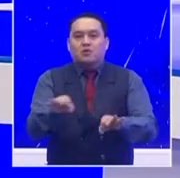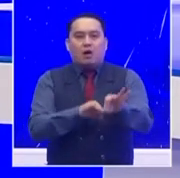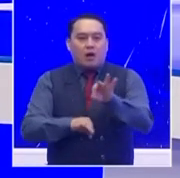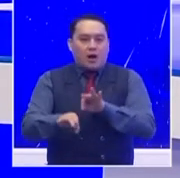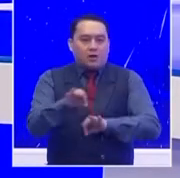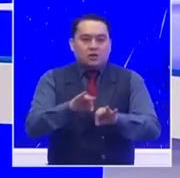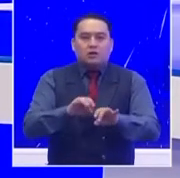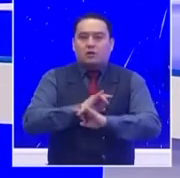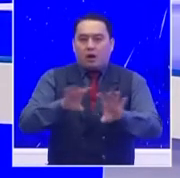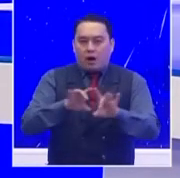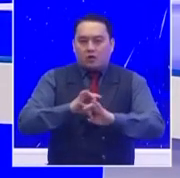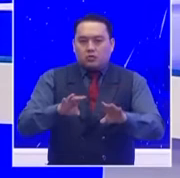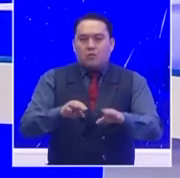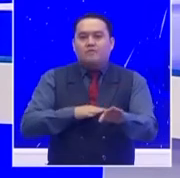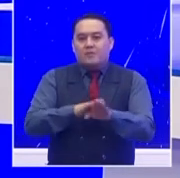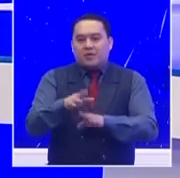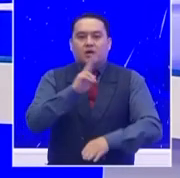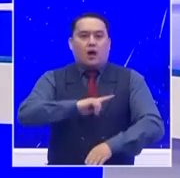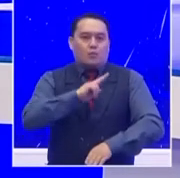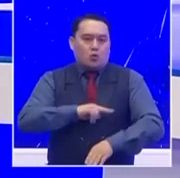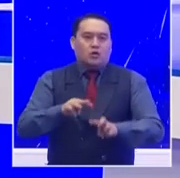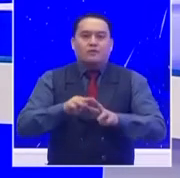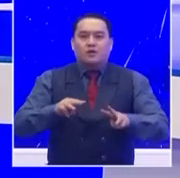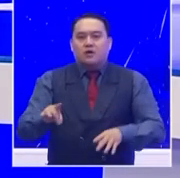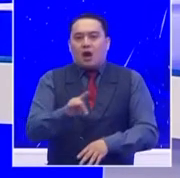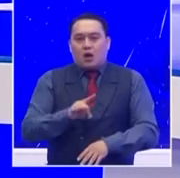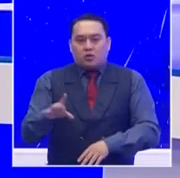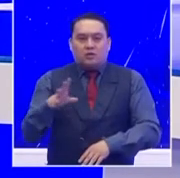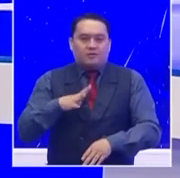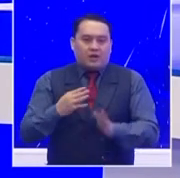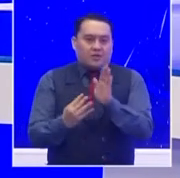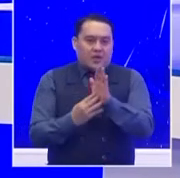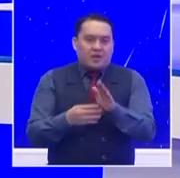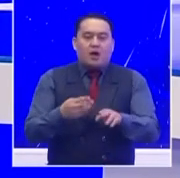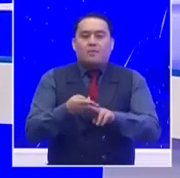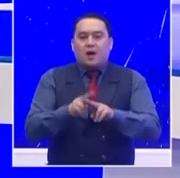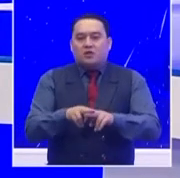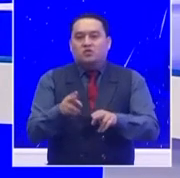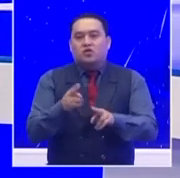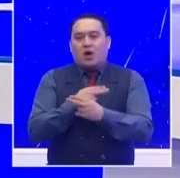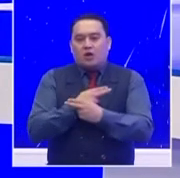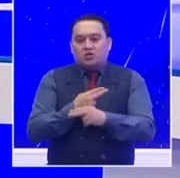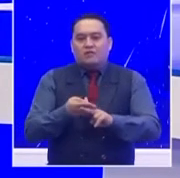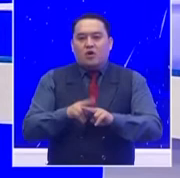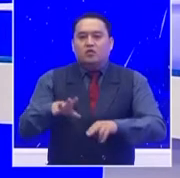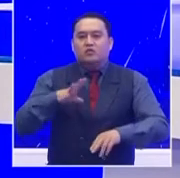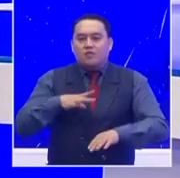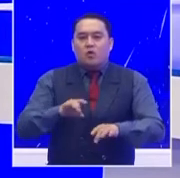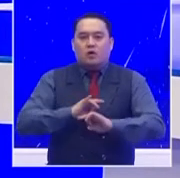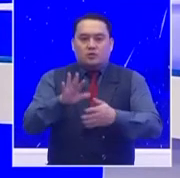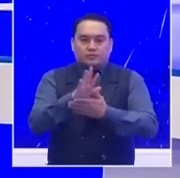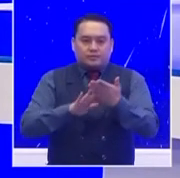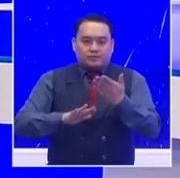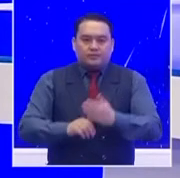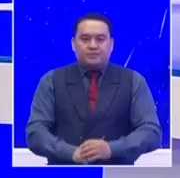жетысу также рассказали о проводимых работах в микрорайонах бирлик и 9 а также в дачных массивах областного центра по дороге в